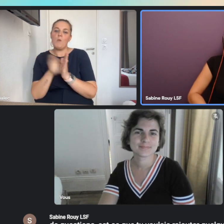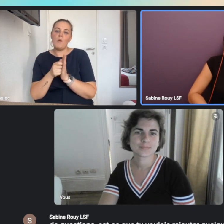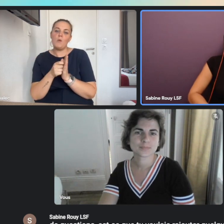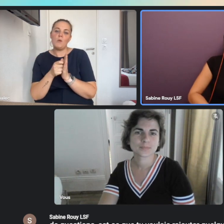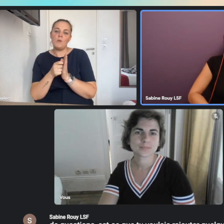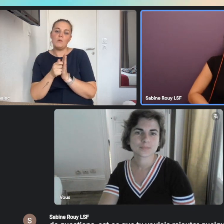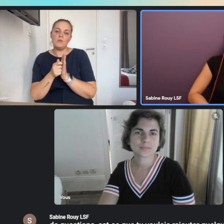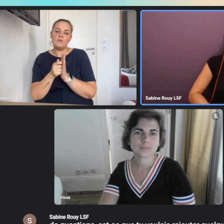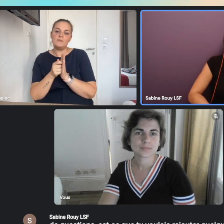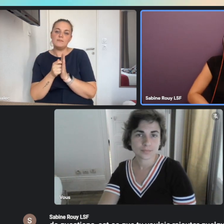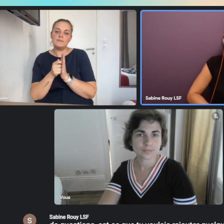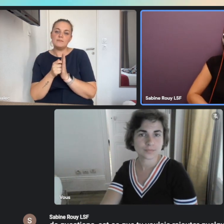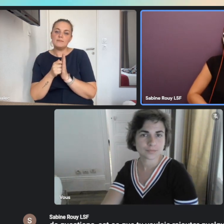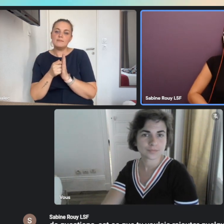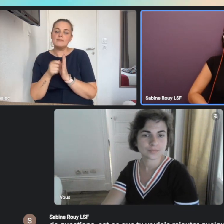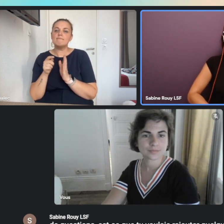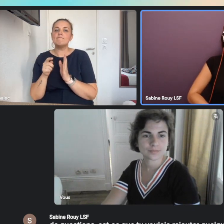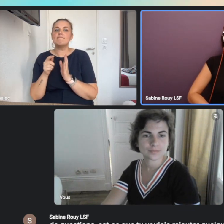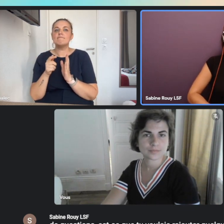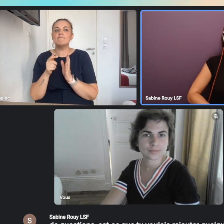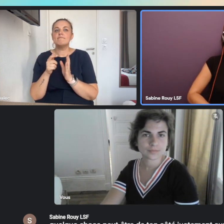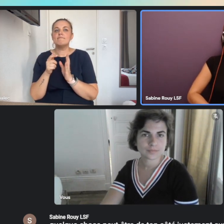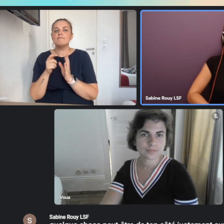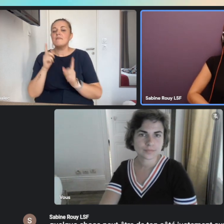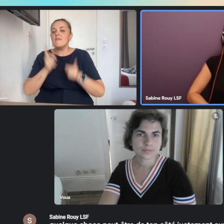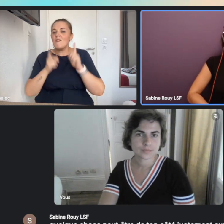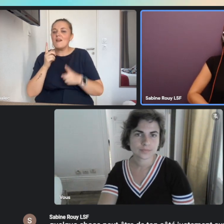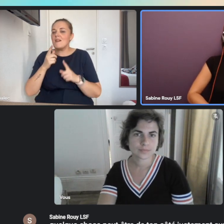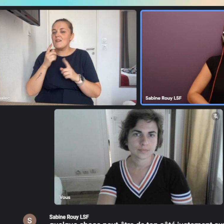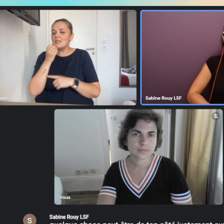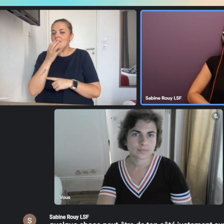Alors l'important, c'est de trouver le bon moment.